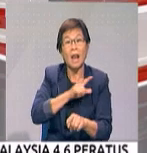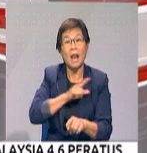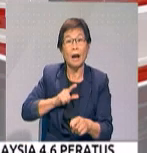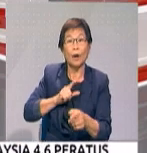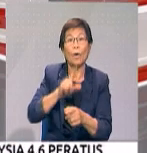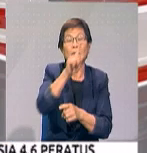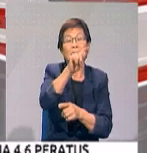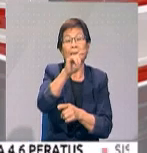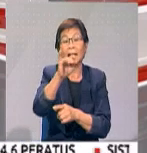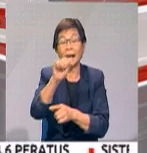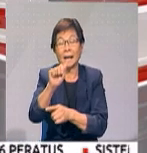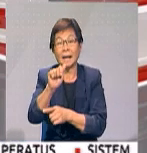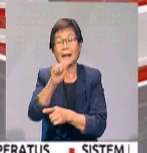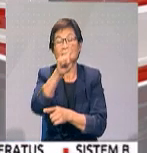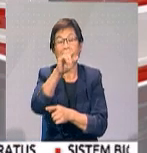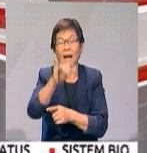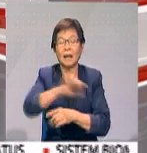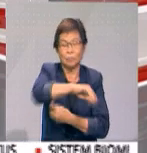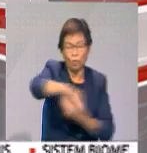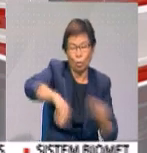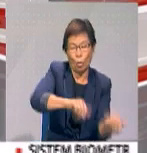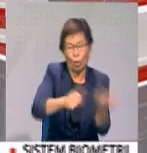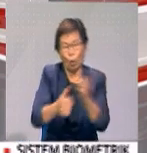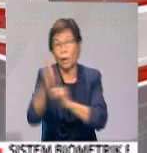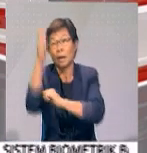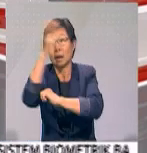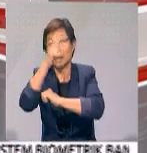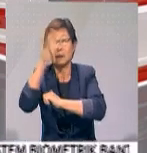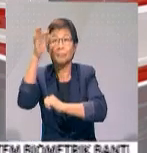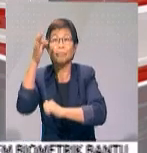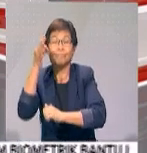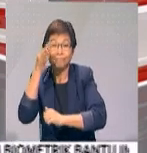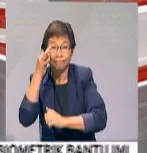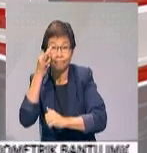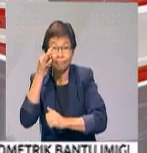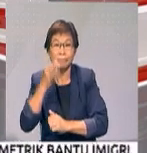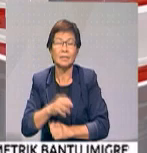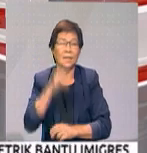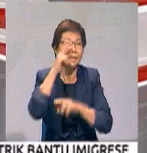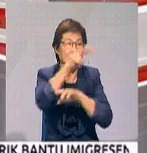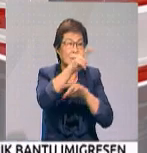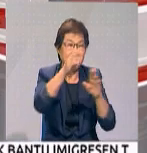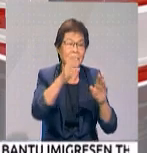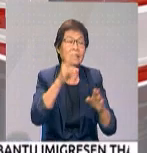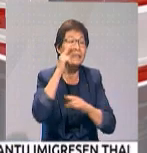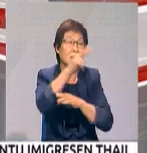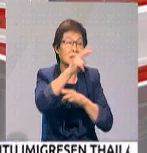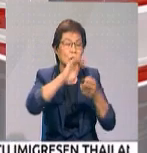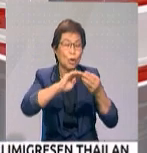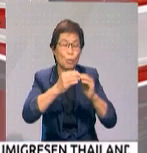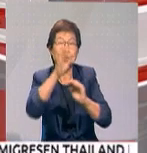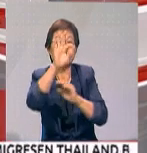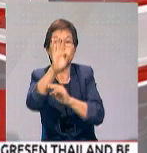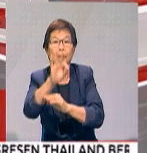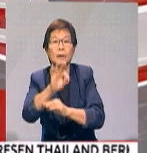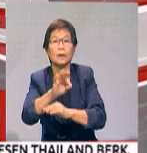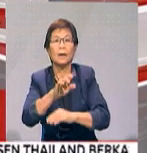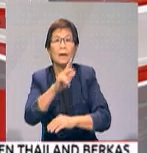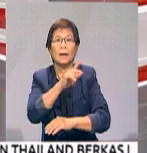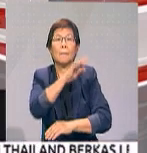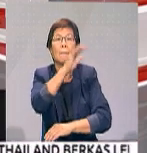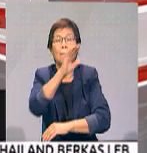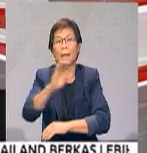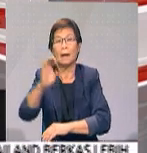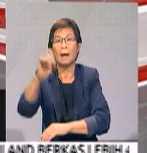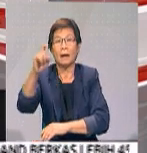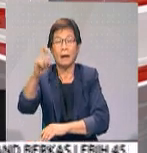Pelaburan Terengganu TIA diambil alih oleh Kerajaan Persekutuan. Menurut saksi ke-9 pendakwaan, bekas Ketua Pegawai Eksekutif